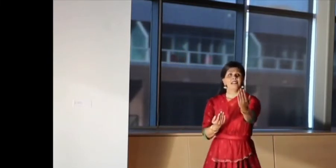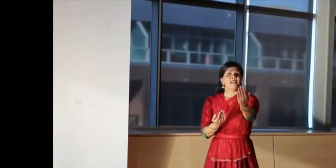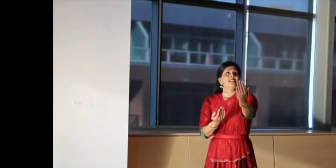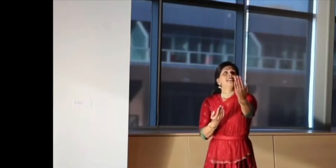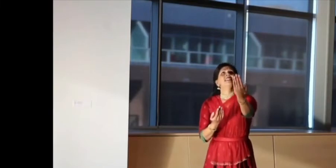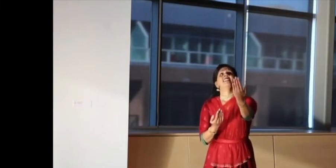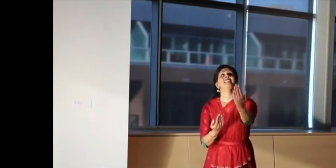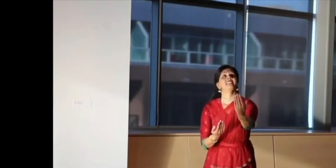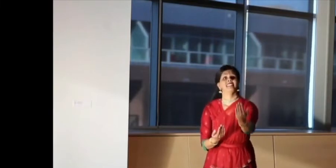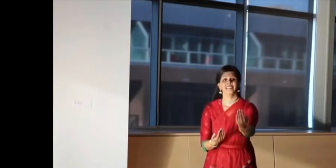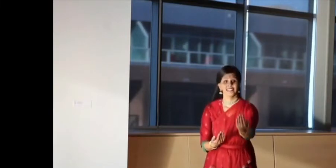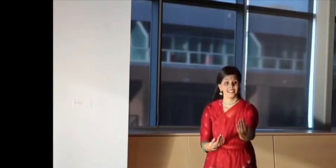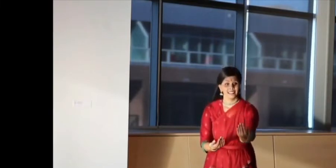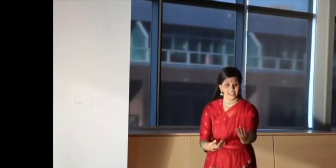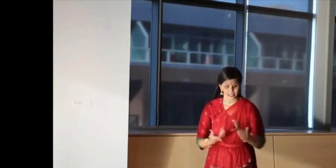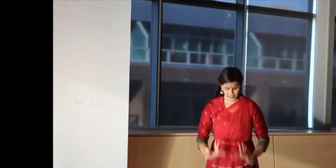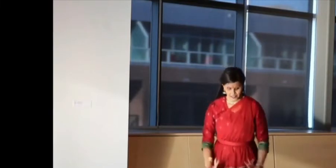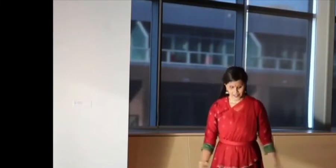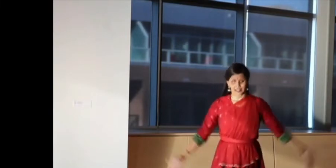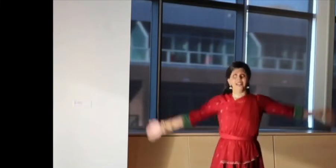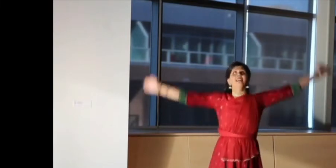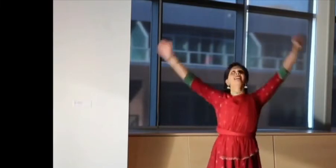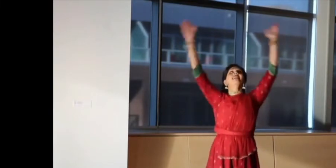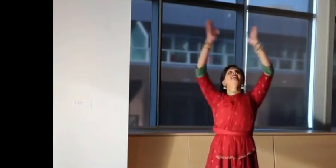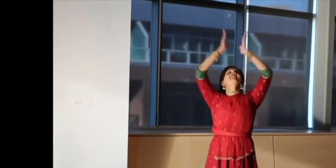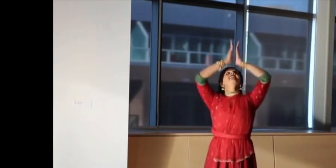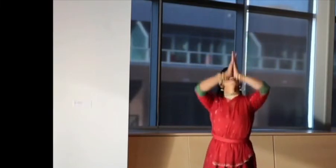गुरुपुत्र परित्रात्रे